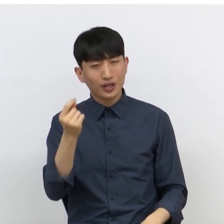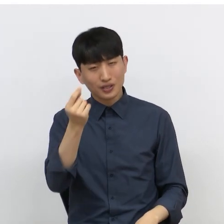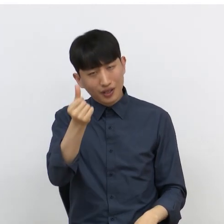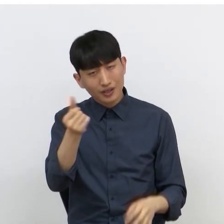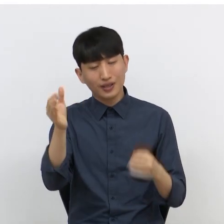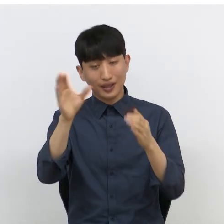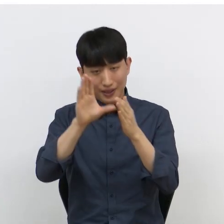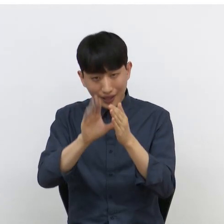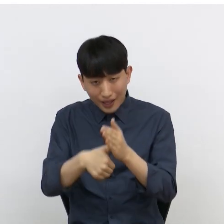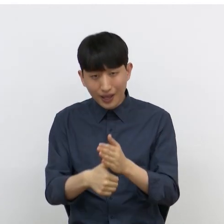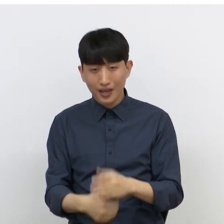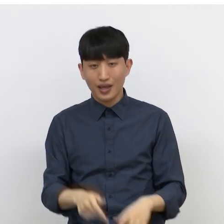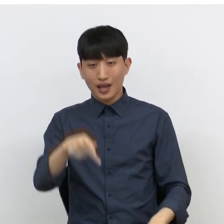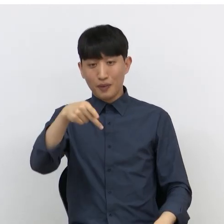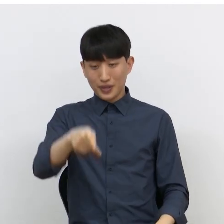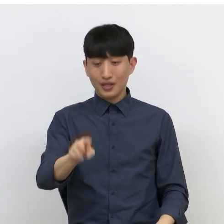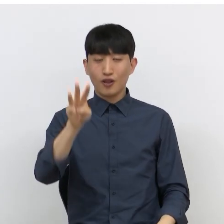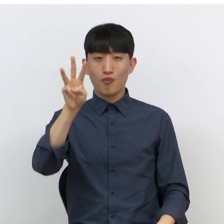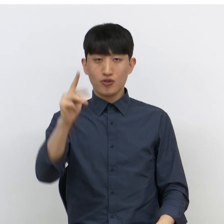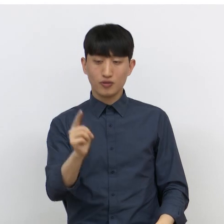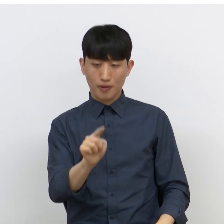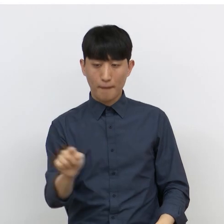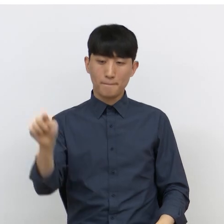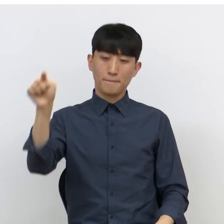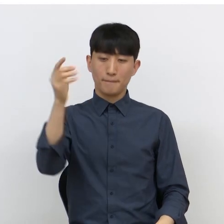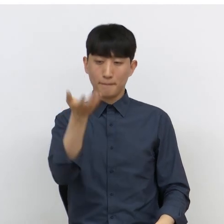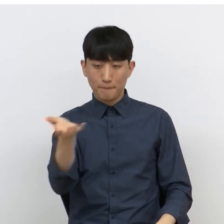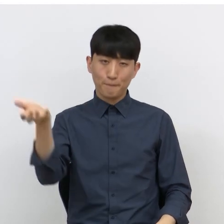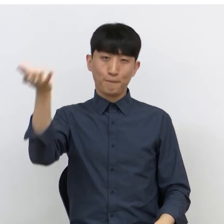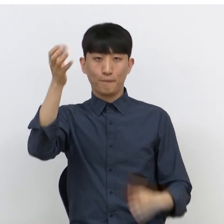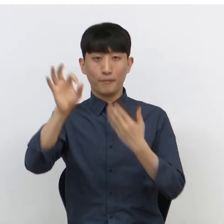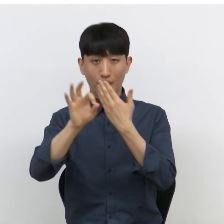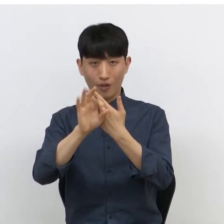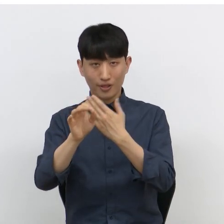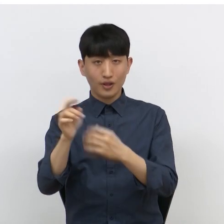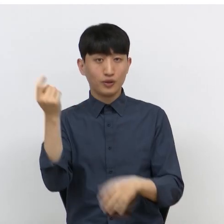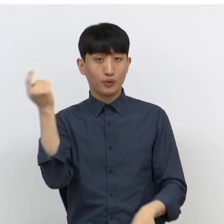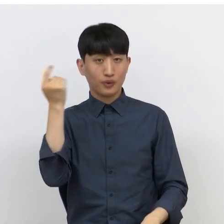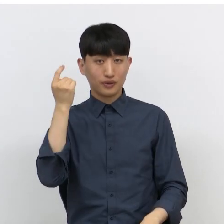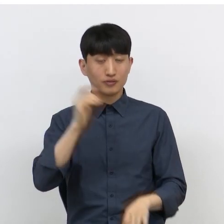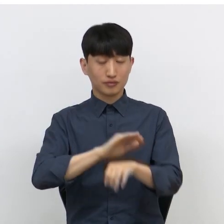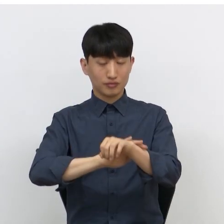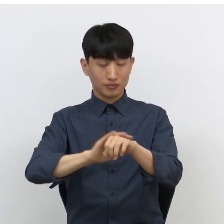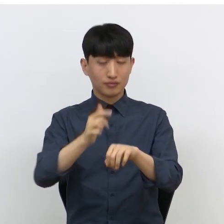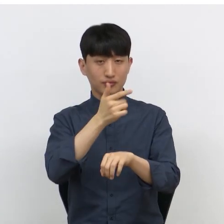한 단계 더 높여서 해주게 되면 소리를 훨씬 더 크게 들을 수가 있습니다.